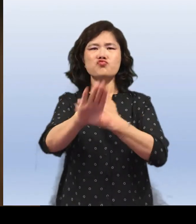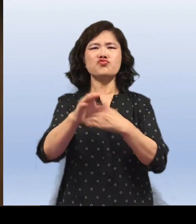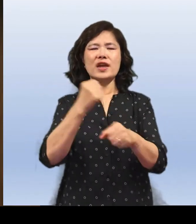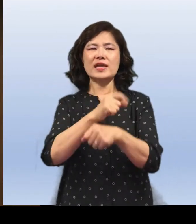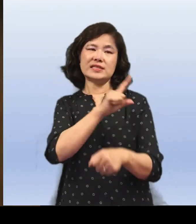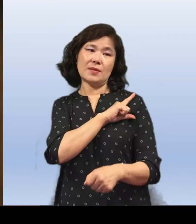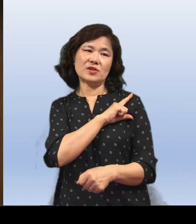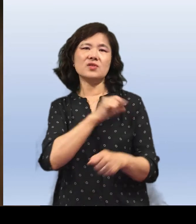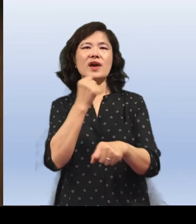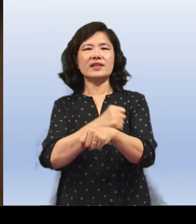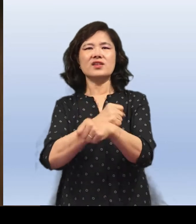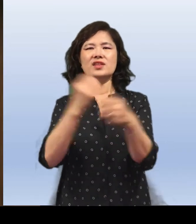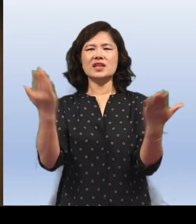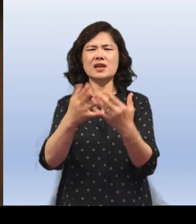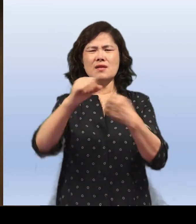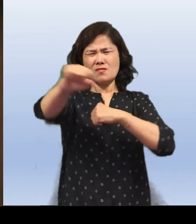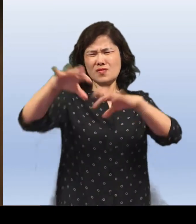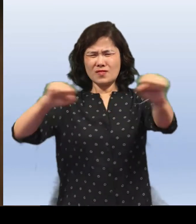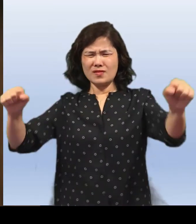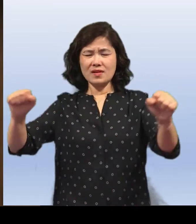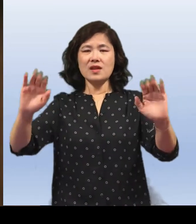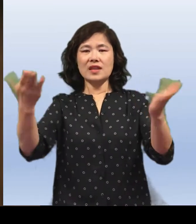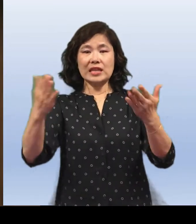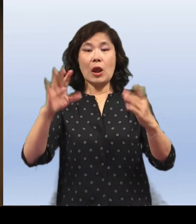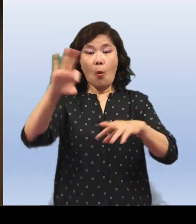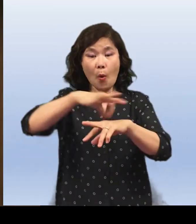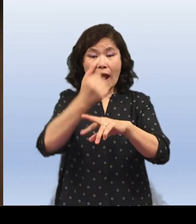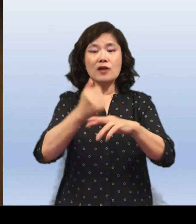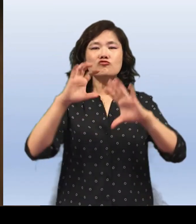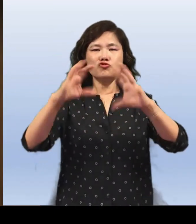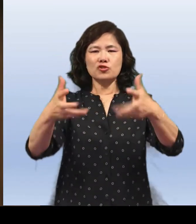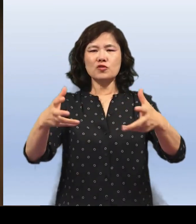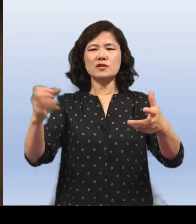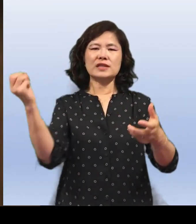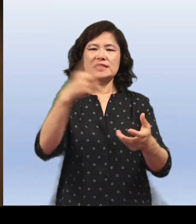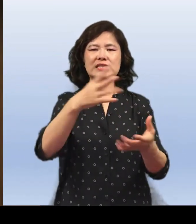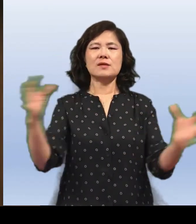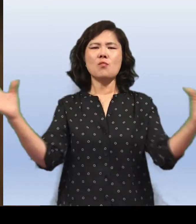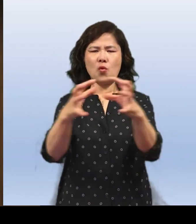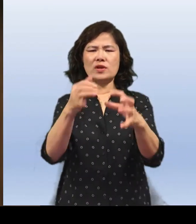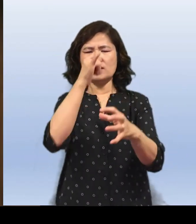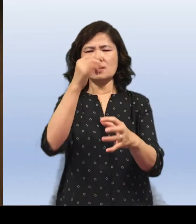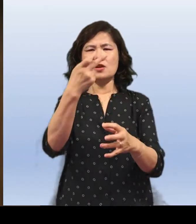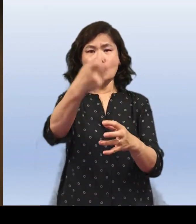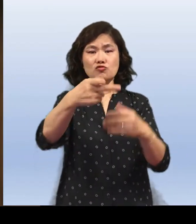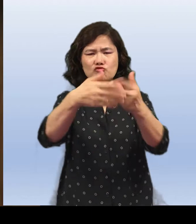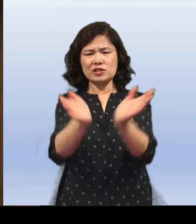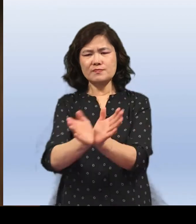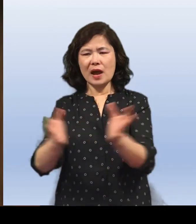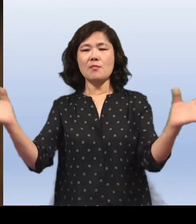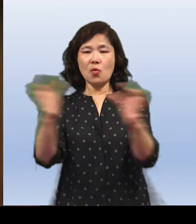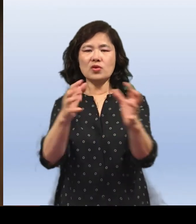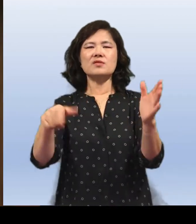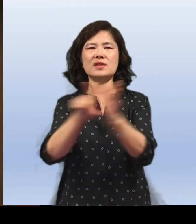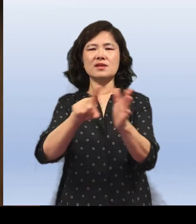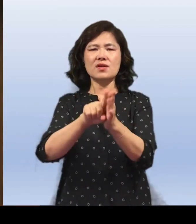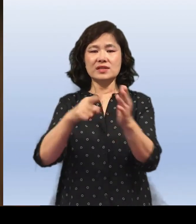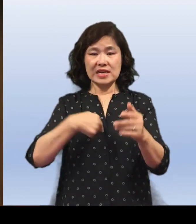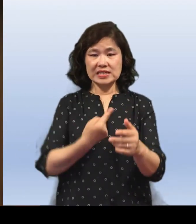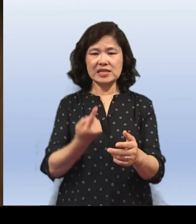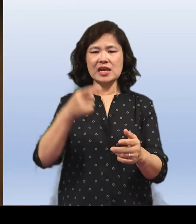제일 먼저 했던 것은 이 분열된 왕국을 회복하기 위해서, 이 12지파를 하나로 묶기 위해서, 그리고 자신의